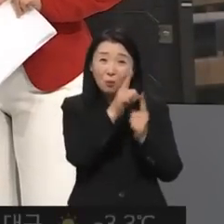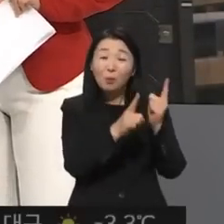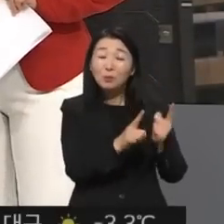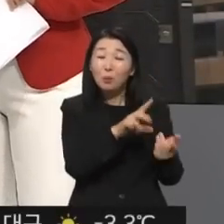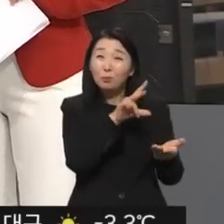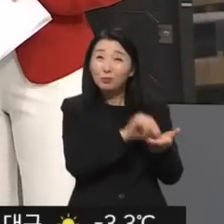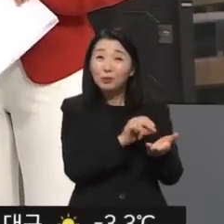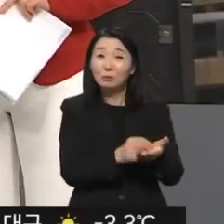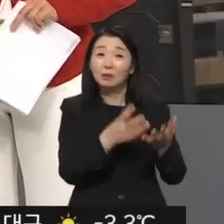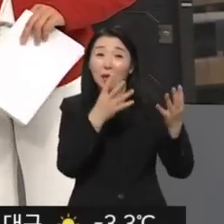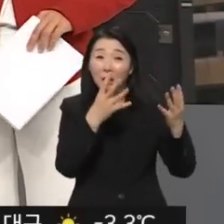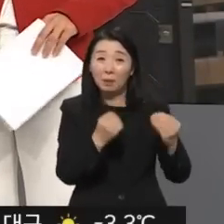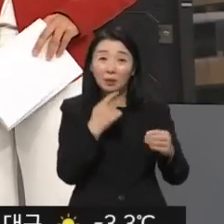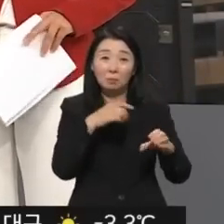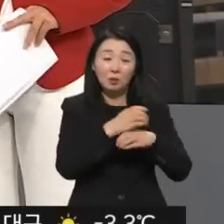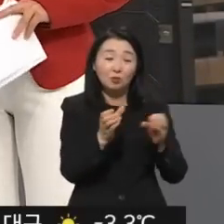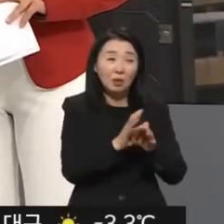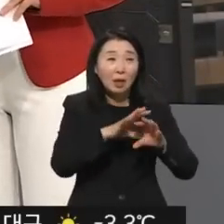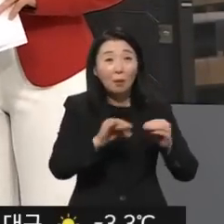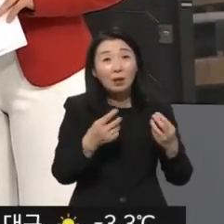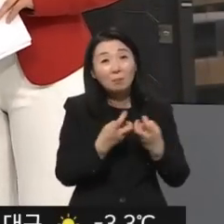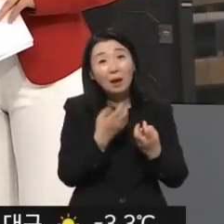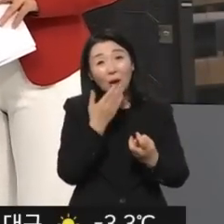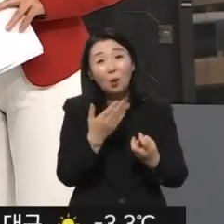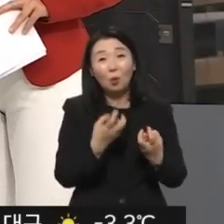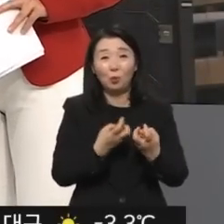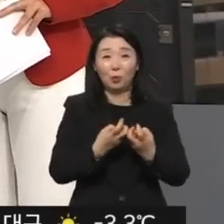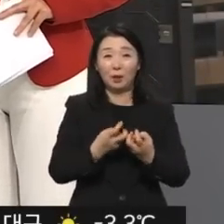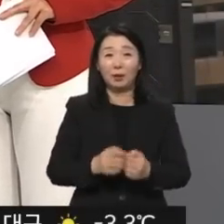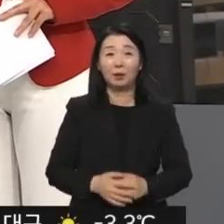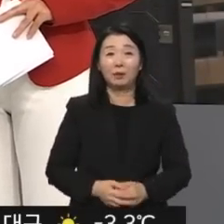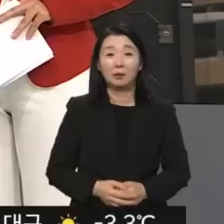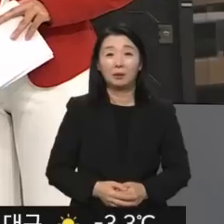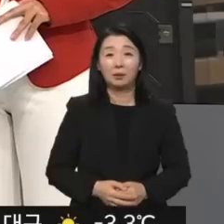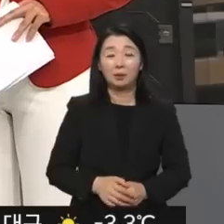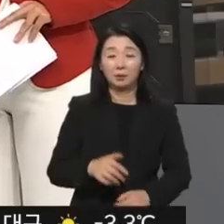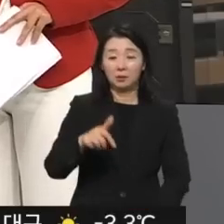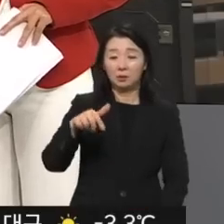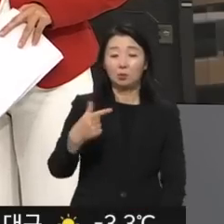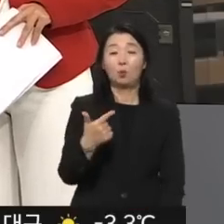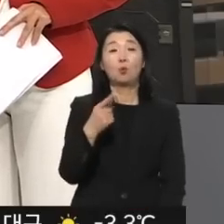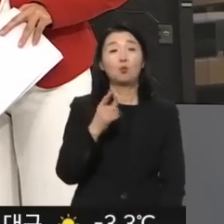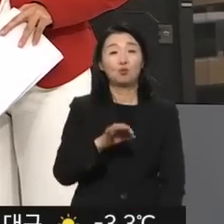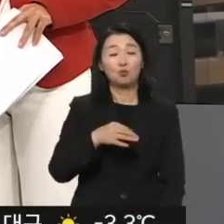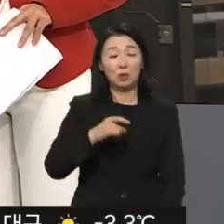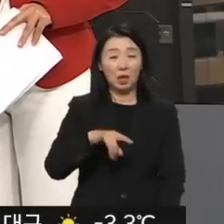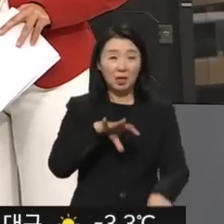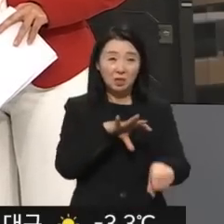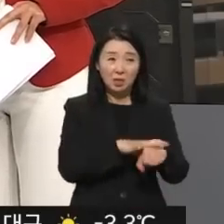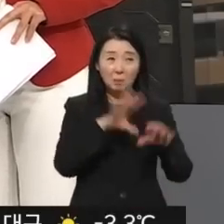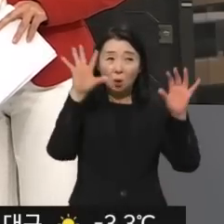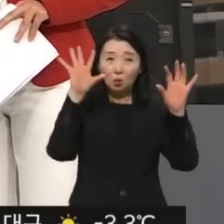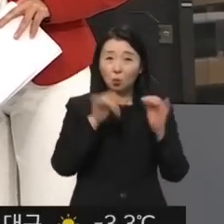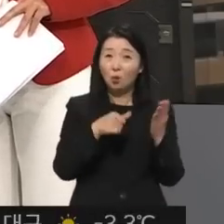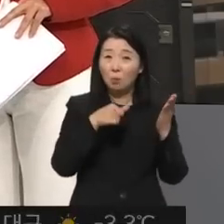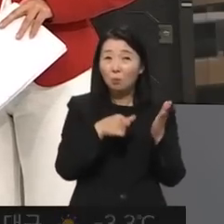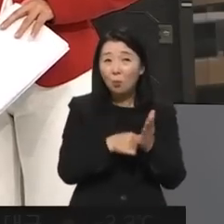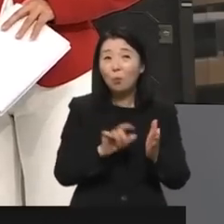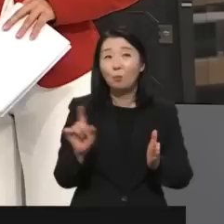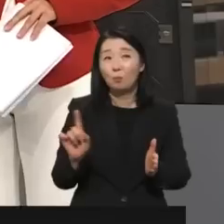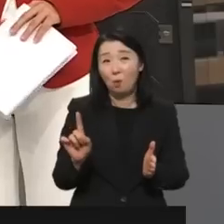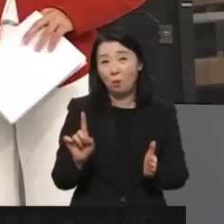민주당 의원들이 어떻게 대응하게 될까요? 1차적인 가늠자는 노웅래 의원에 대한 체포동의안에 대한 표결이 될